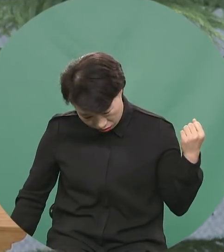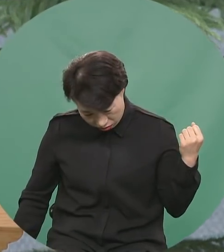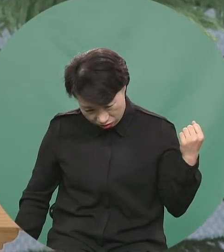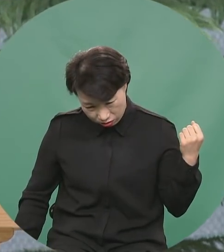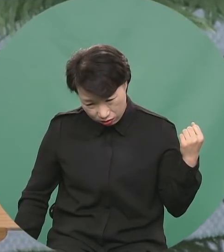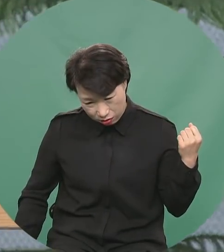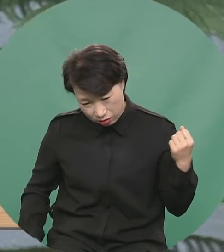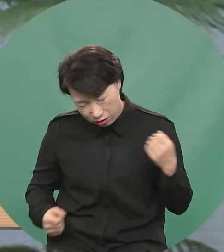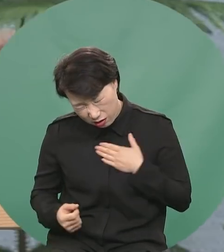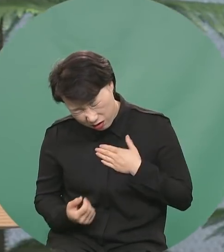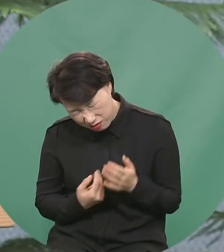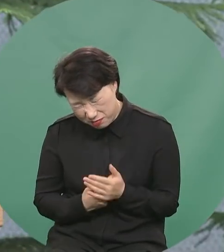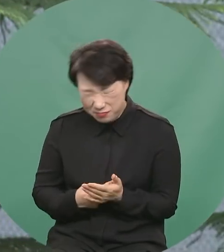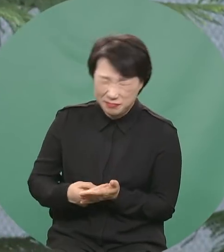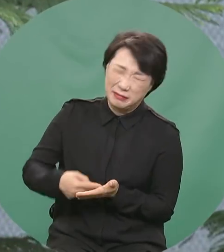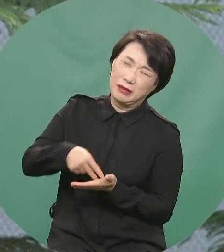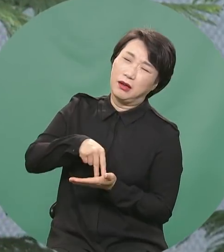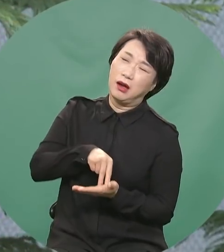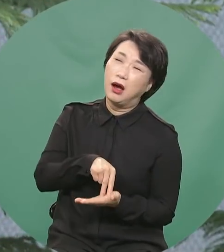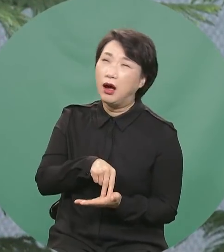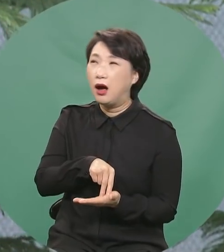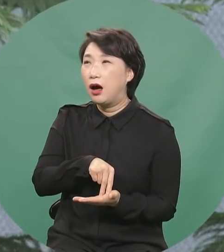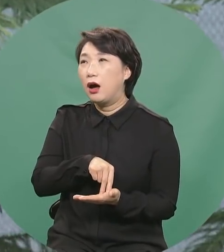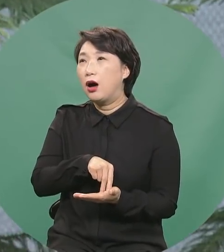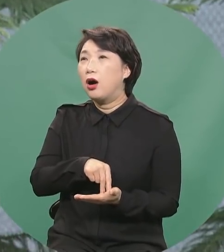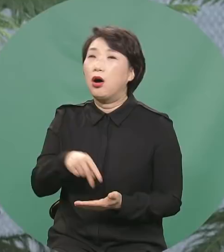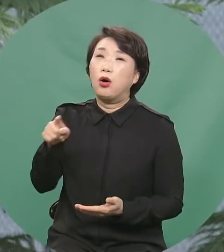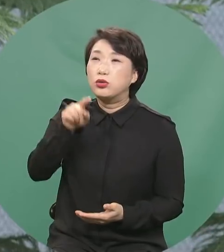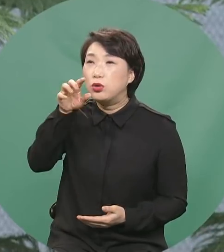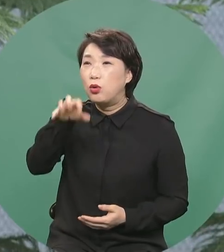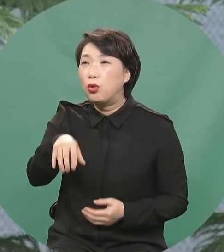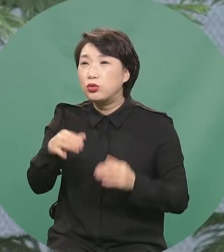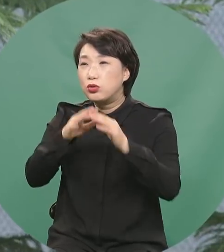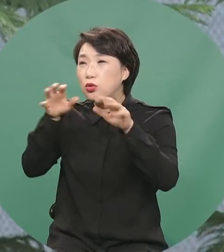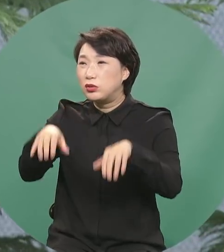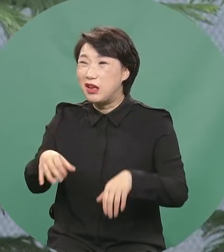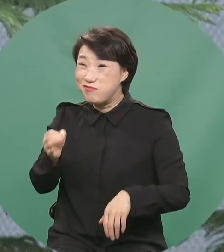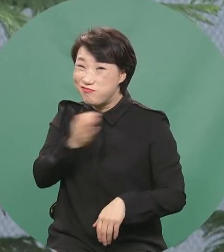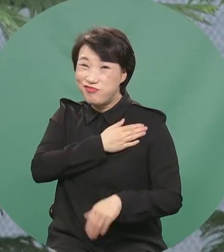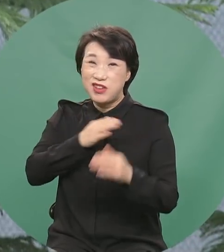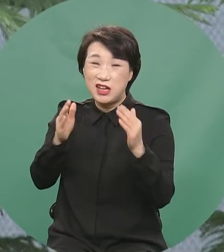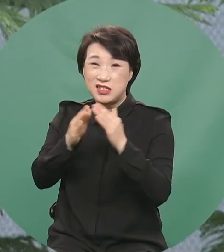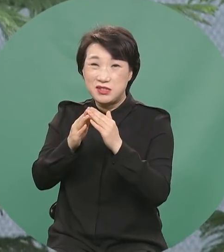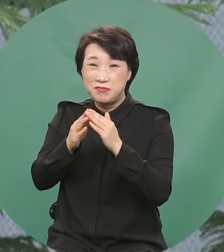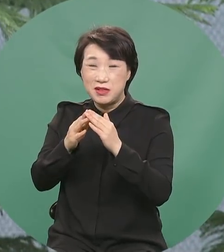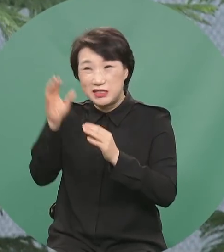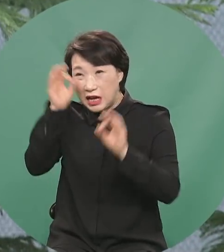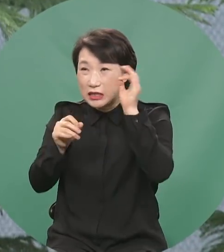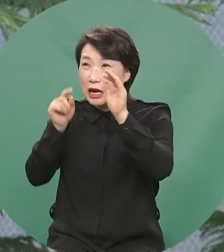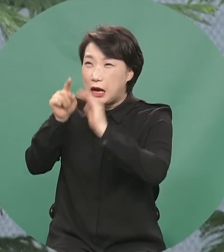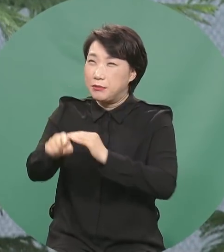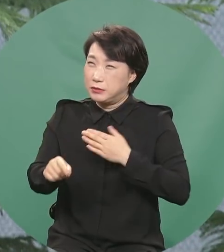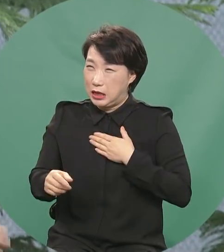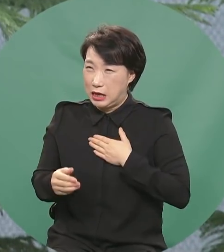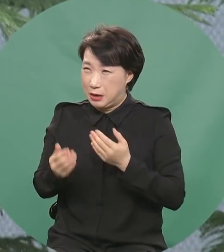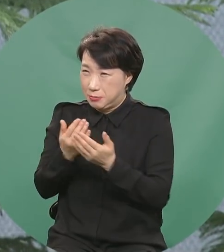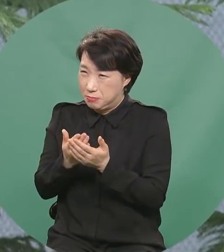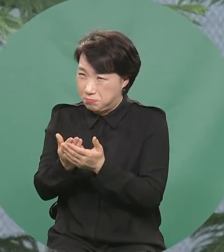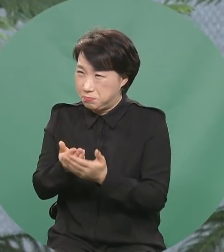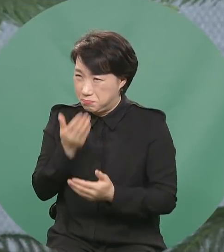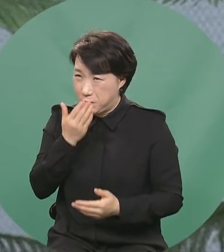기진맥진한 몸을 이끌고 야, 어느 동네인가 부잣집에 가면 내가 밥을 얻어 먹을 수 있겠다